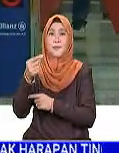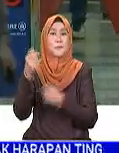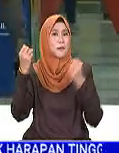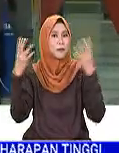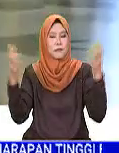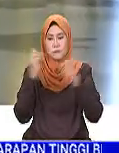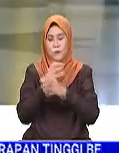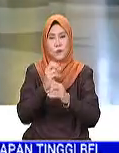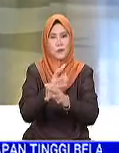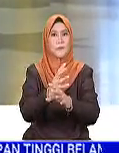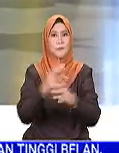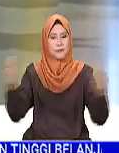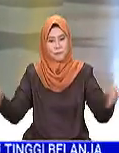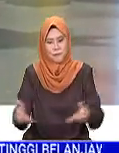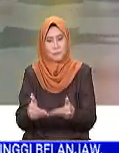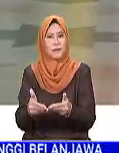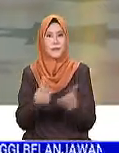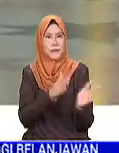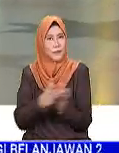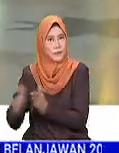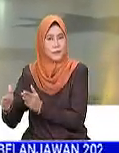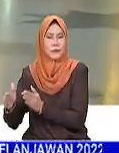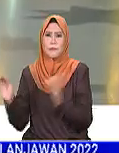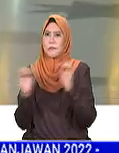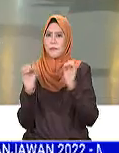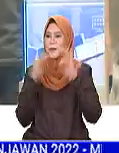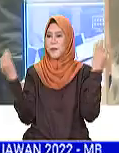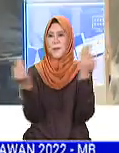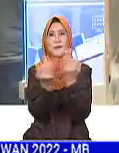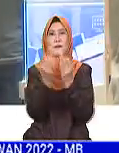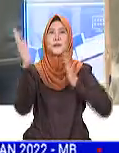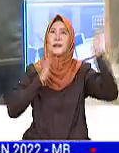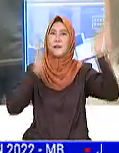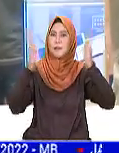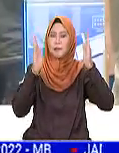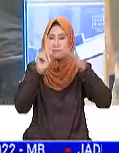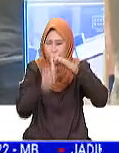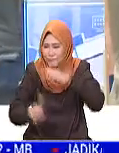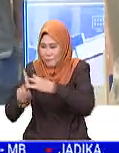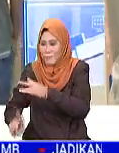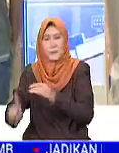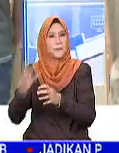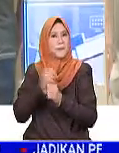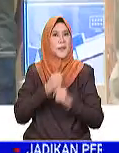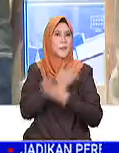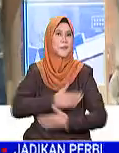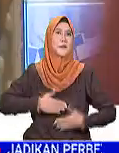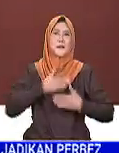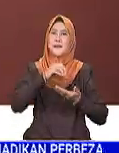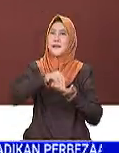dan insentif akan diperkenal dan dirancang supaya tiada keluarga Malaysia ketinggalan menikmati kemakmuran